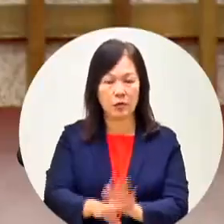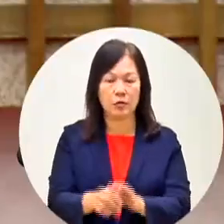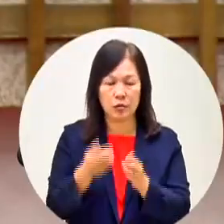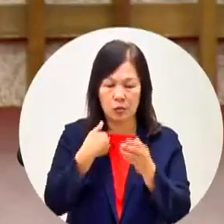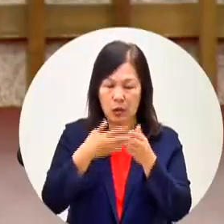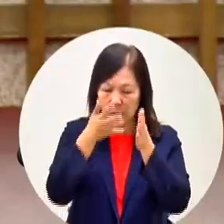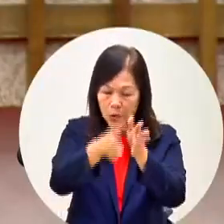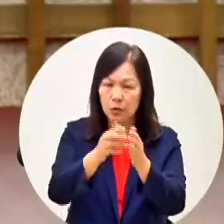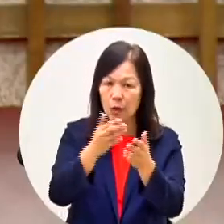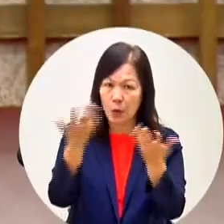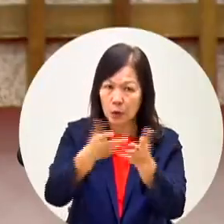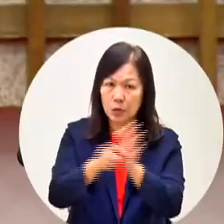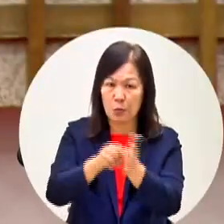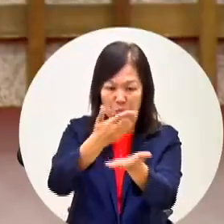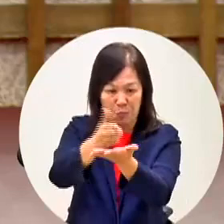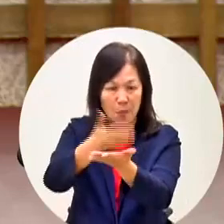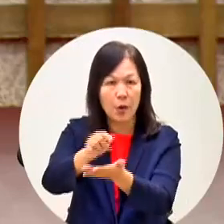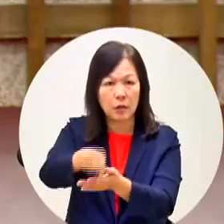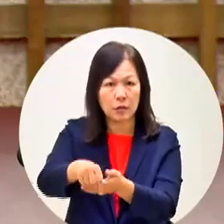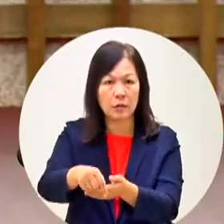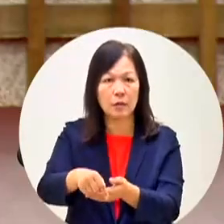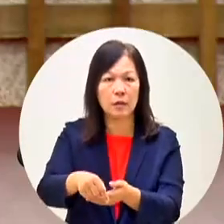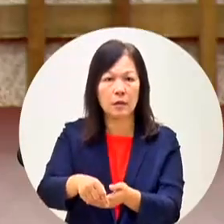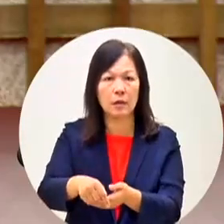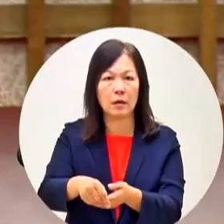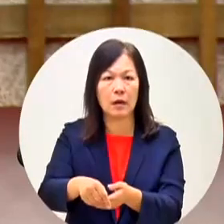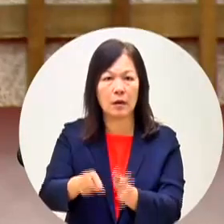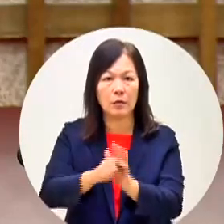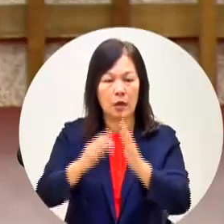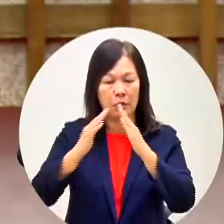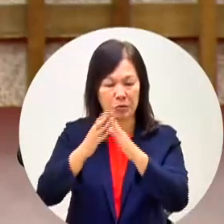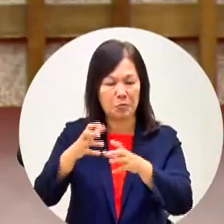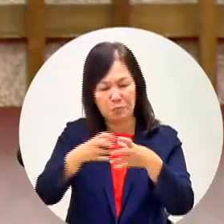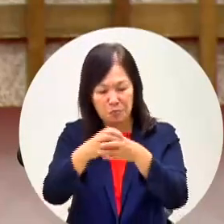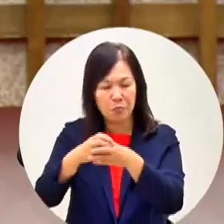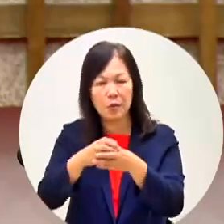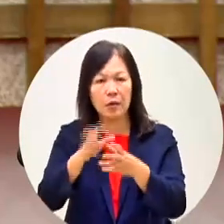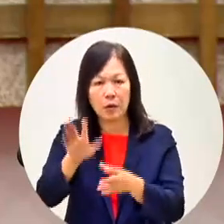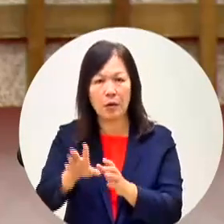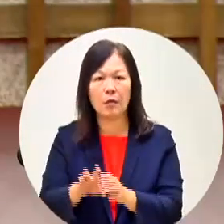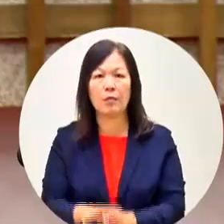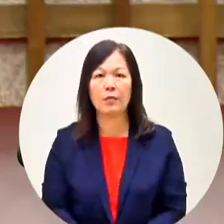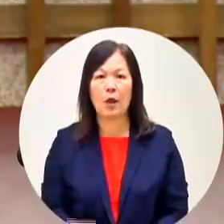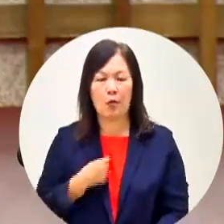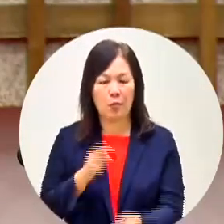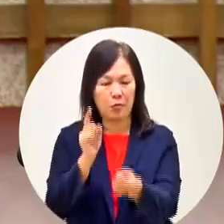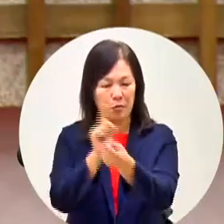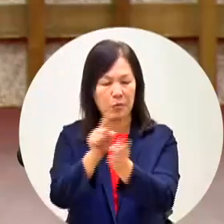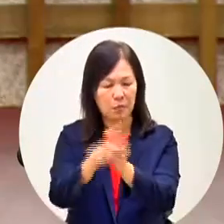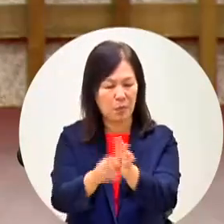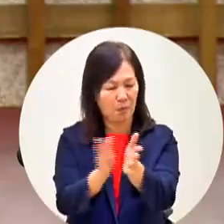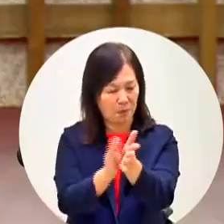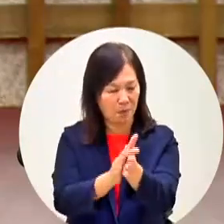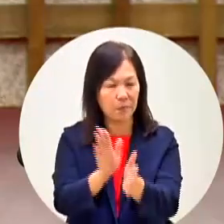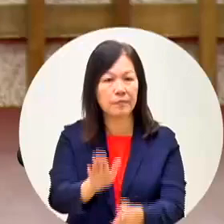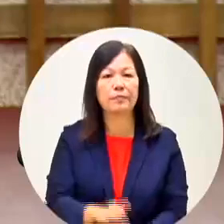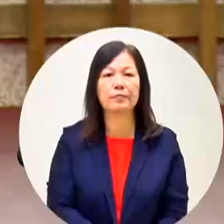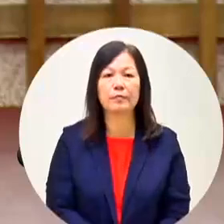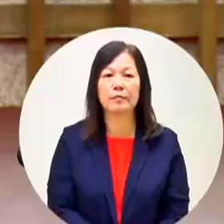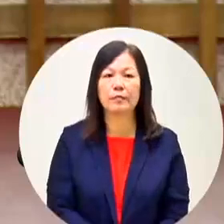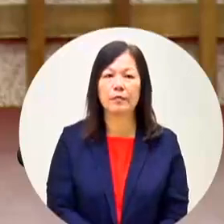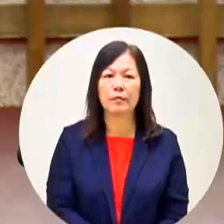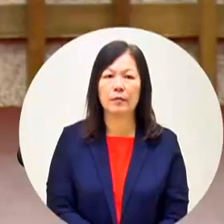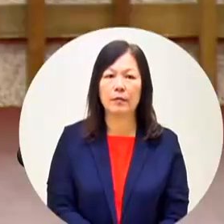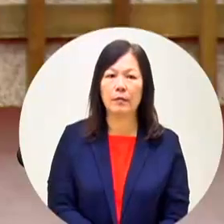这个问题的市政团队，本席在这边予以肯定。那我再讲一个，我们今天要成